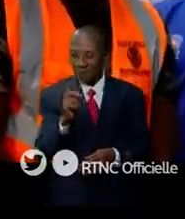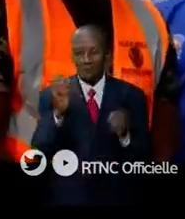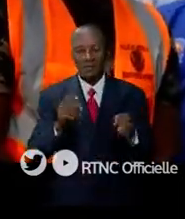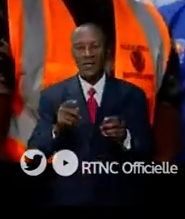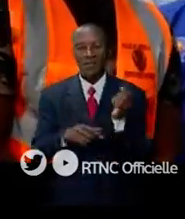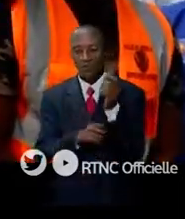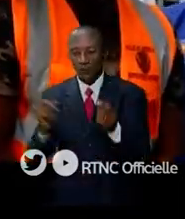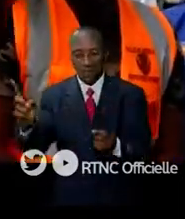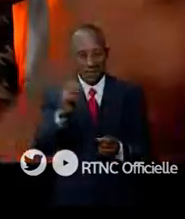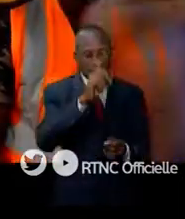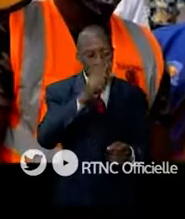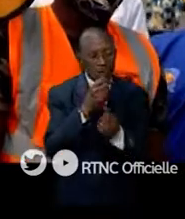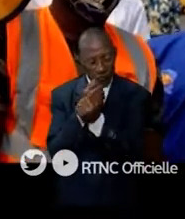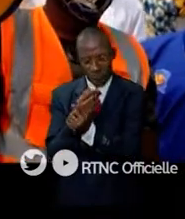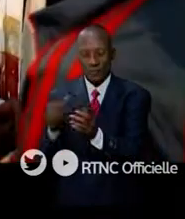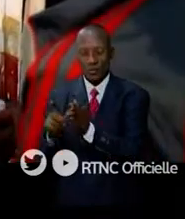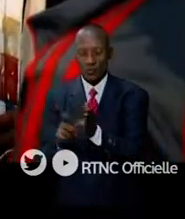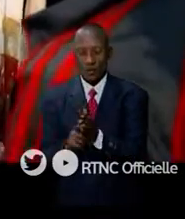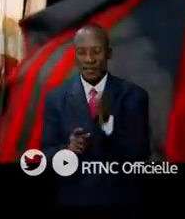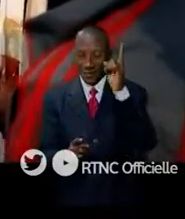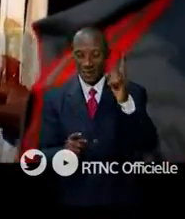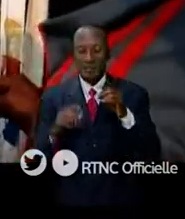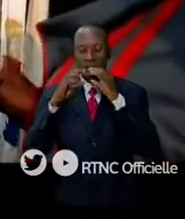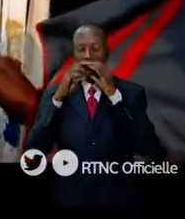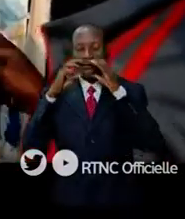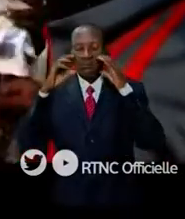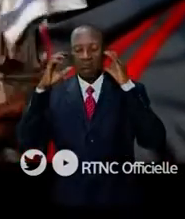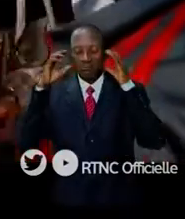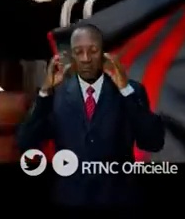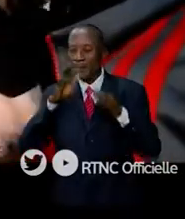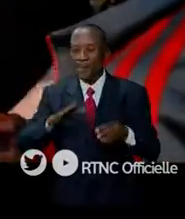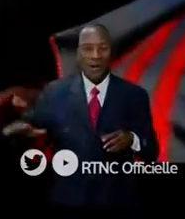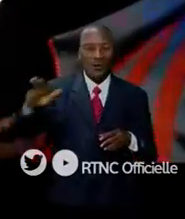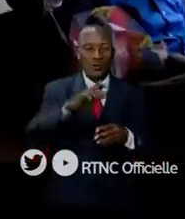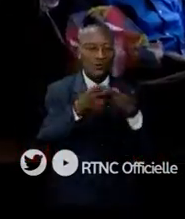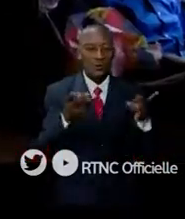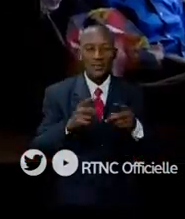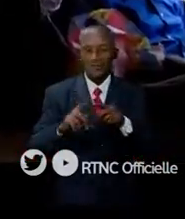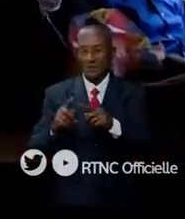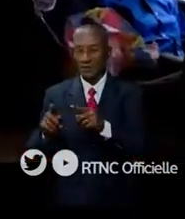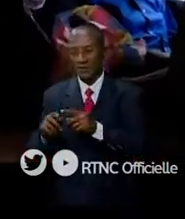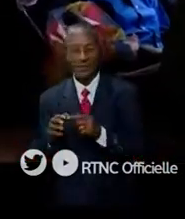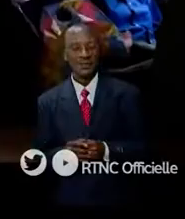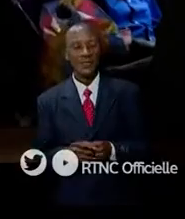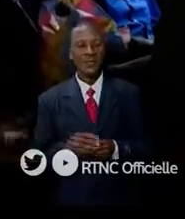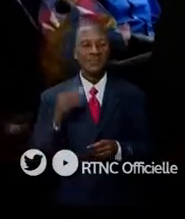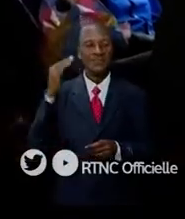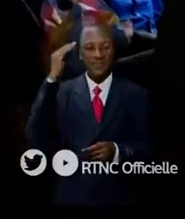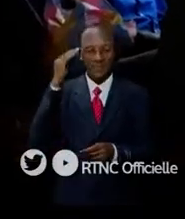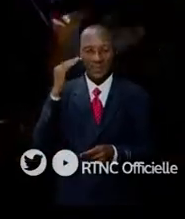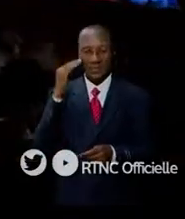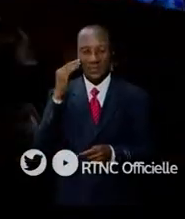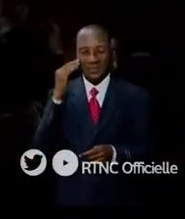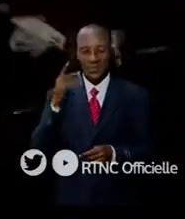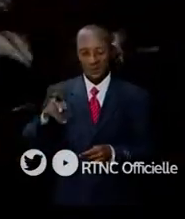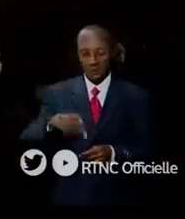les mesures barrières, notamment le port du masque dans tous les milieux publics. Fort de cette instruction, le ministère provincial de